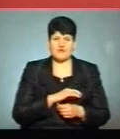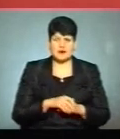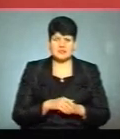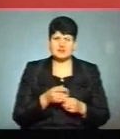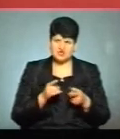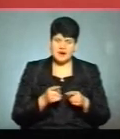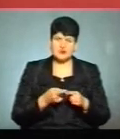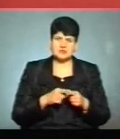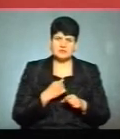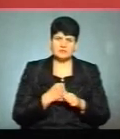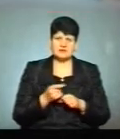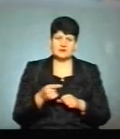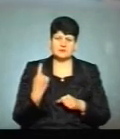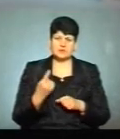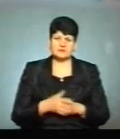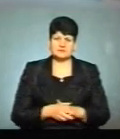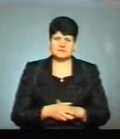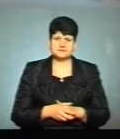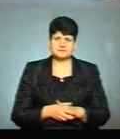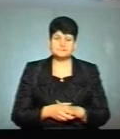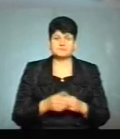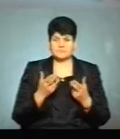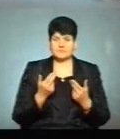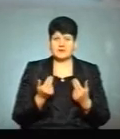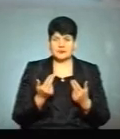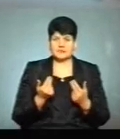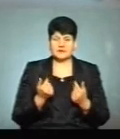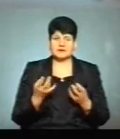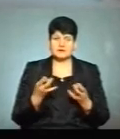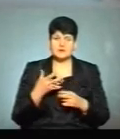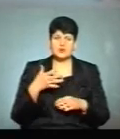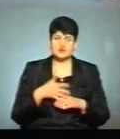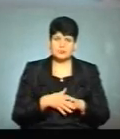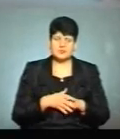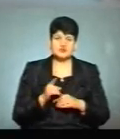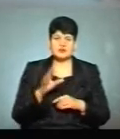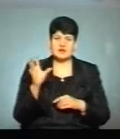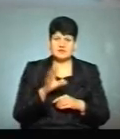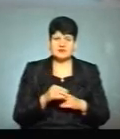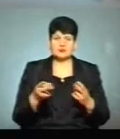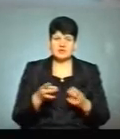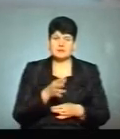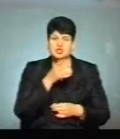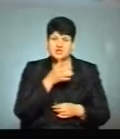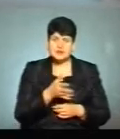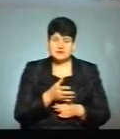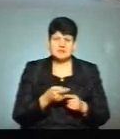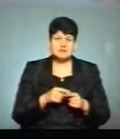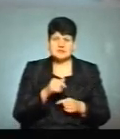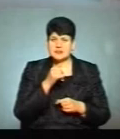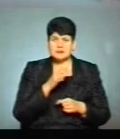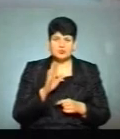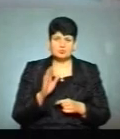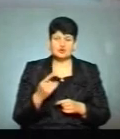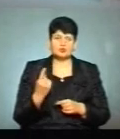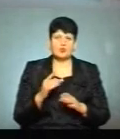реально це в Тернопільській області? Так, безперечно, але треба розуміти, що на все потрібен час. Тобто це не може бути одномоментно.